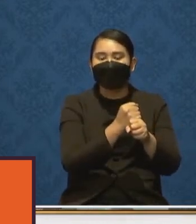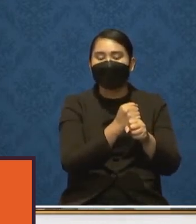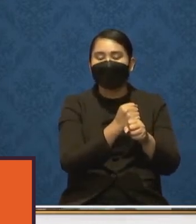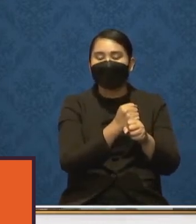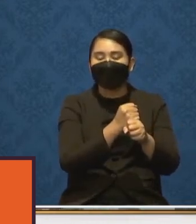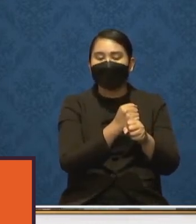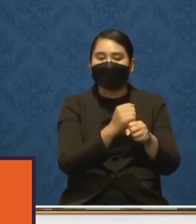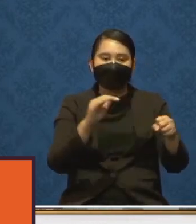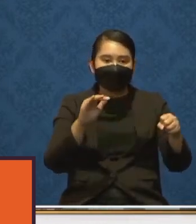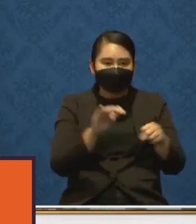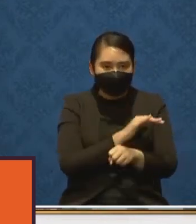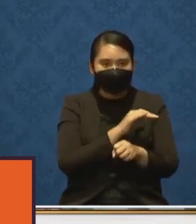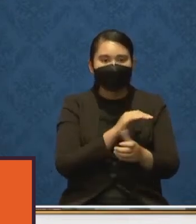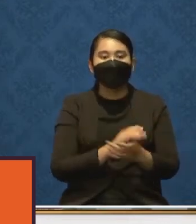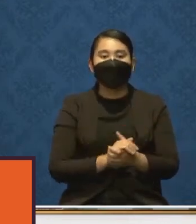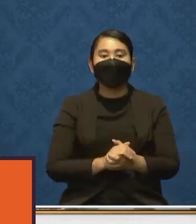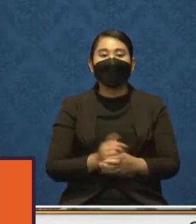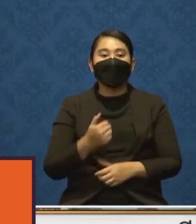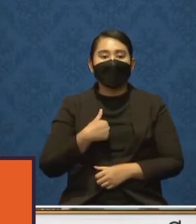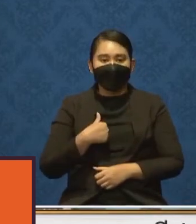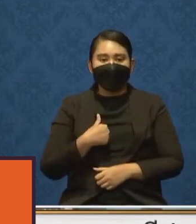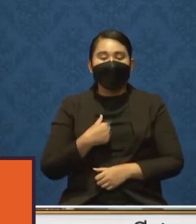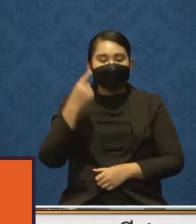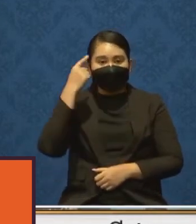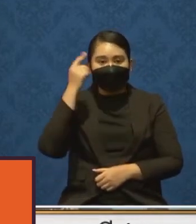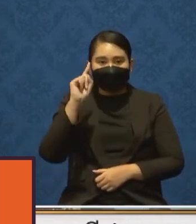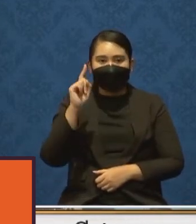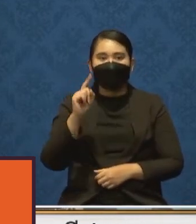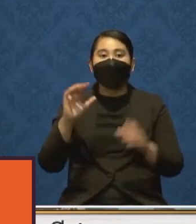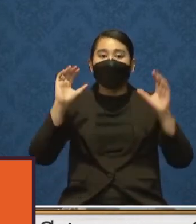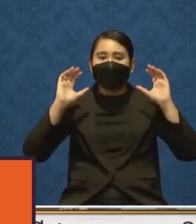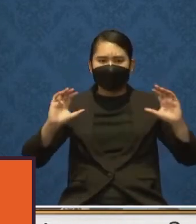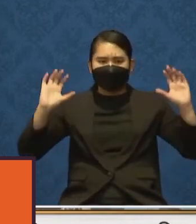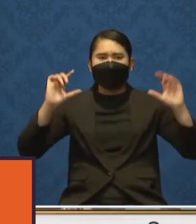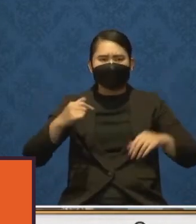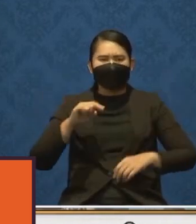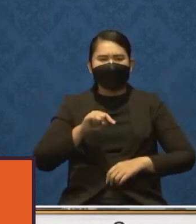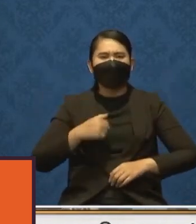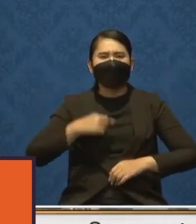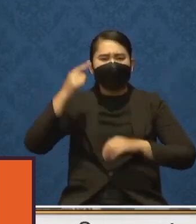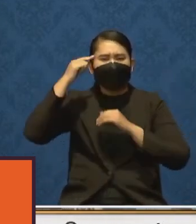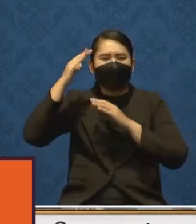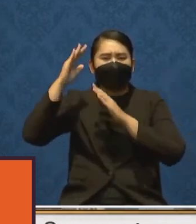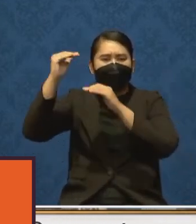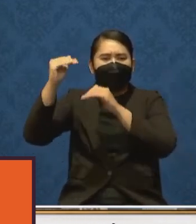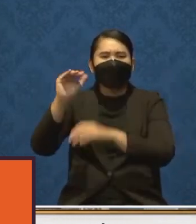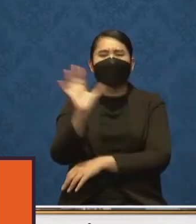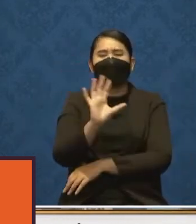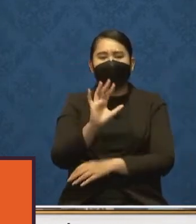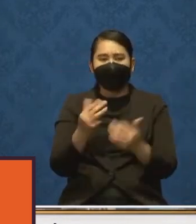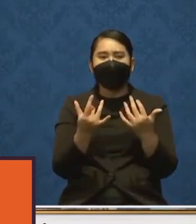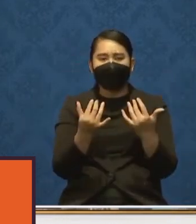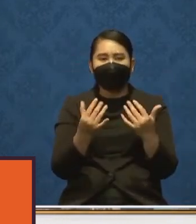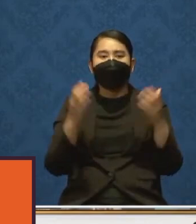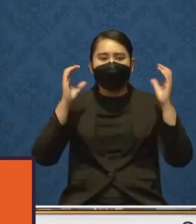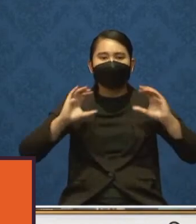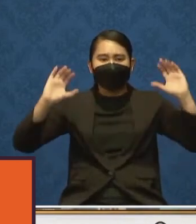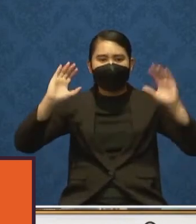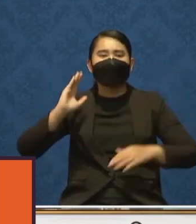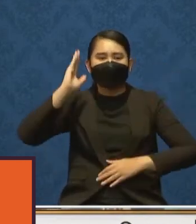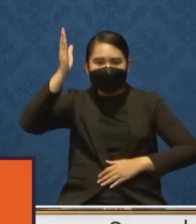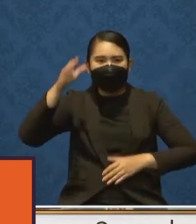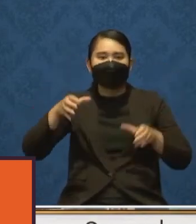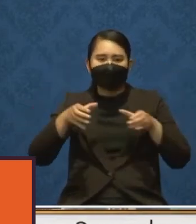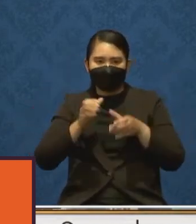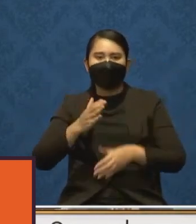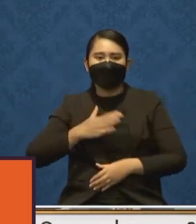ี่คร่องตัวซึ่ผมคดว่าภายใต้ลัฐบาลนี้ commanders ทานอยไปคาดหวงอะไรมากเลยครัทานลอลัฐฏบาลหนาอยพวกผมดีกว่า